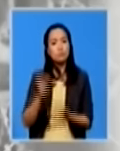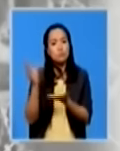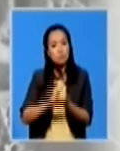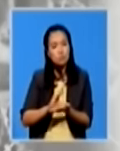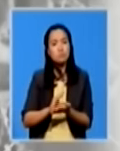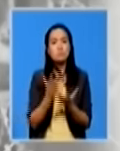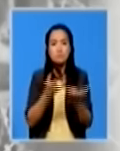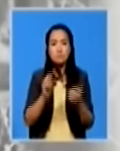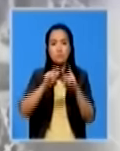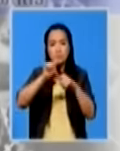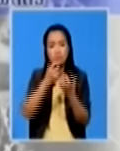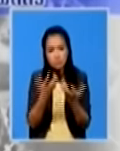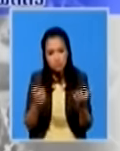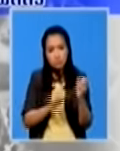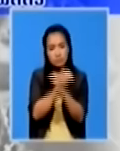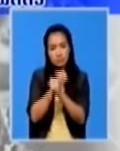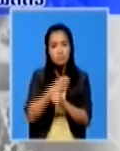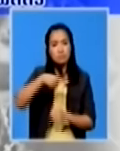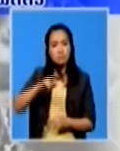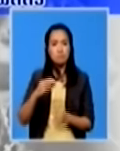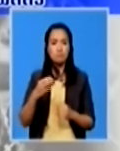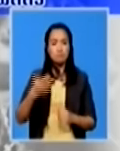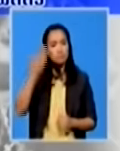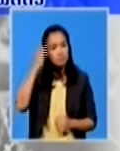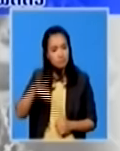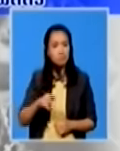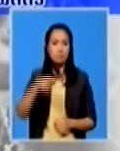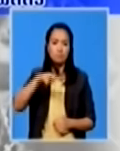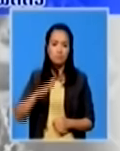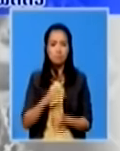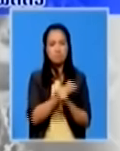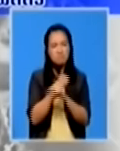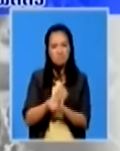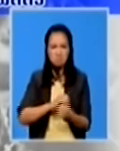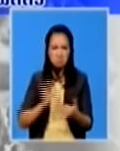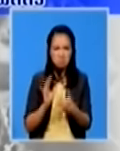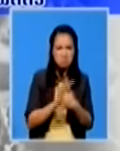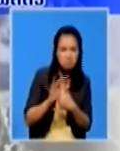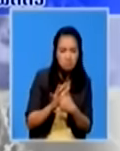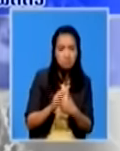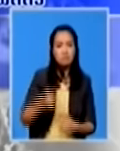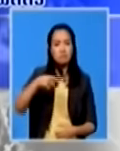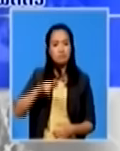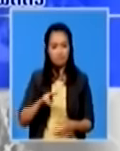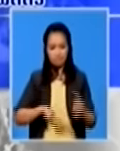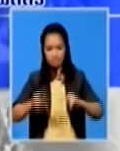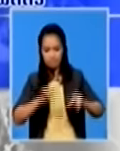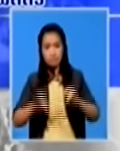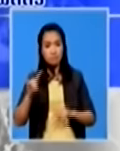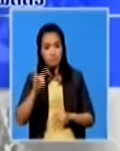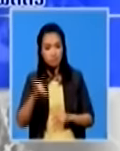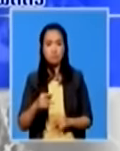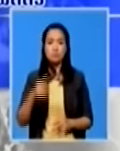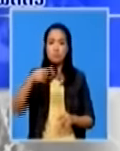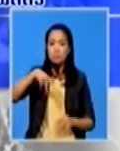และสร้างสรรค์พรบหอพักพรบการป้องกันการทารุณกรรมและจัดสวัสดิภาพสัตว์พรบคุ้มคร